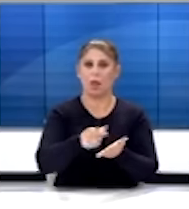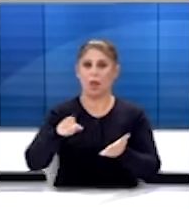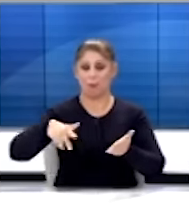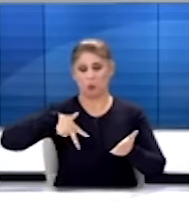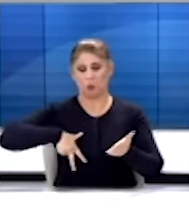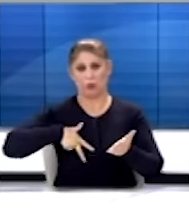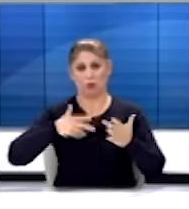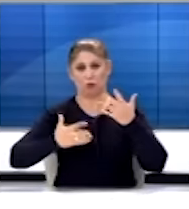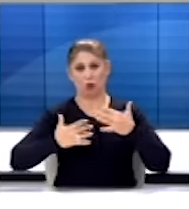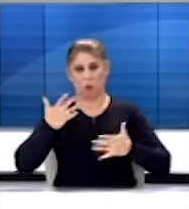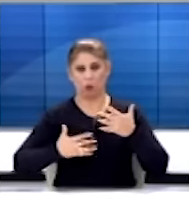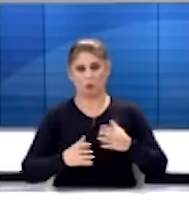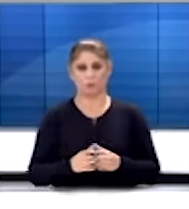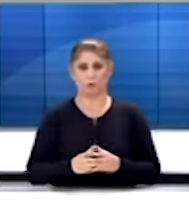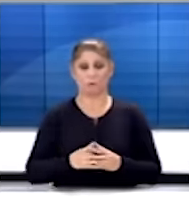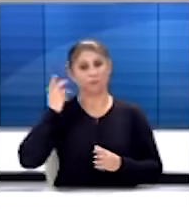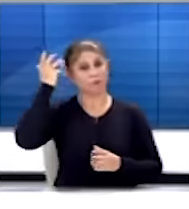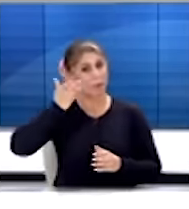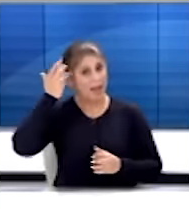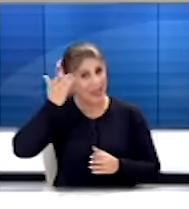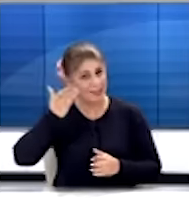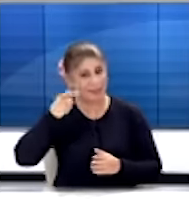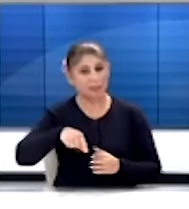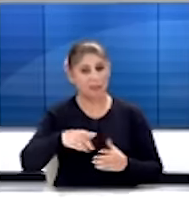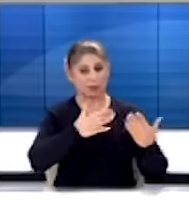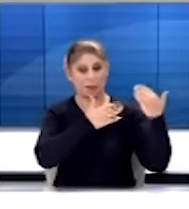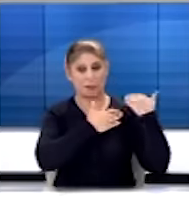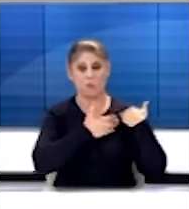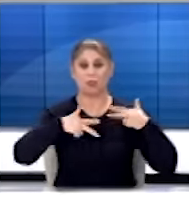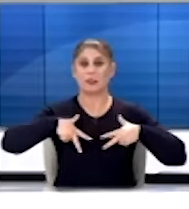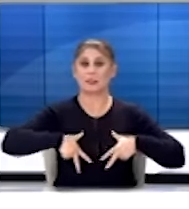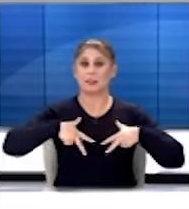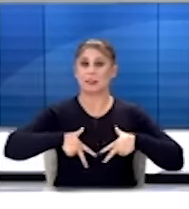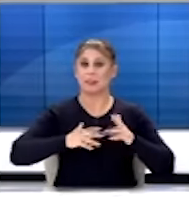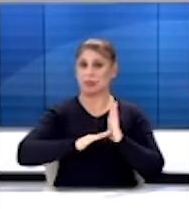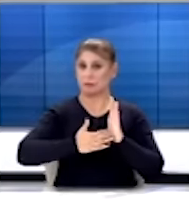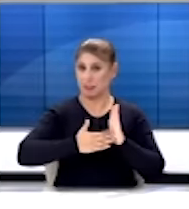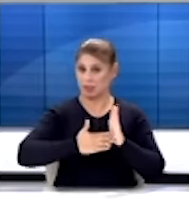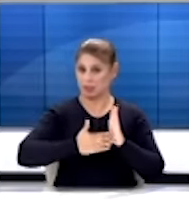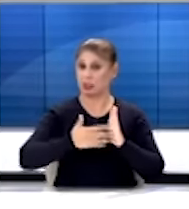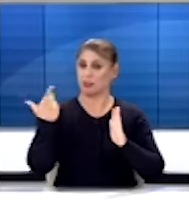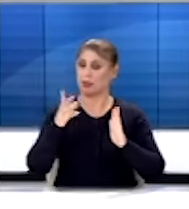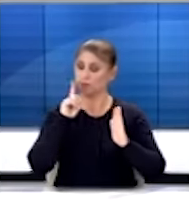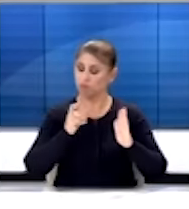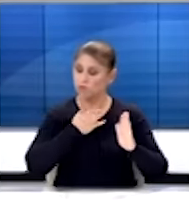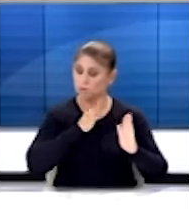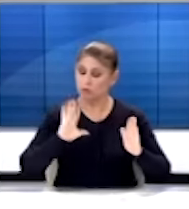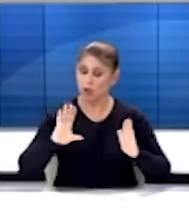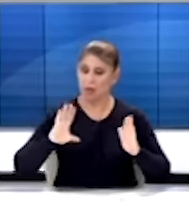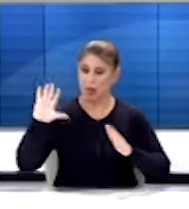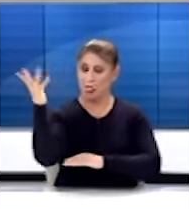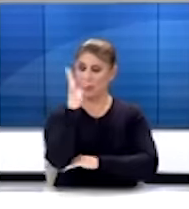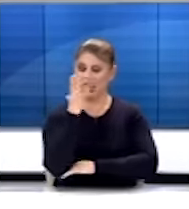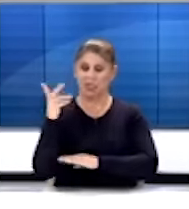τον κρατικό προϋπολογισμό, μελέτες από τις αρμόδιες κρατικές υπηρεσίες και τα αναγκαία δασοτεχνικά